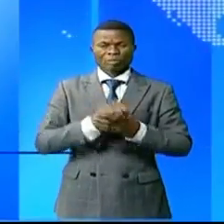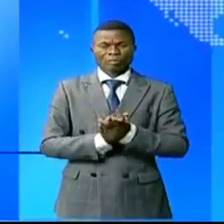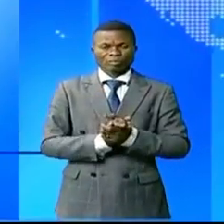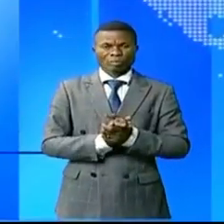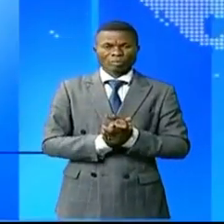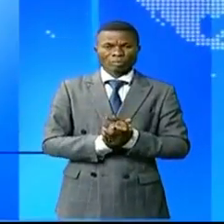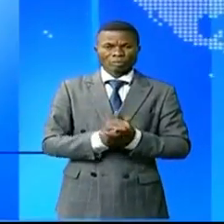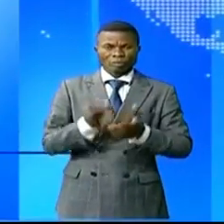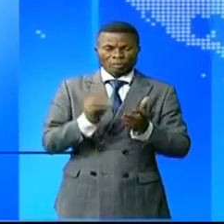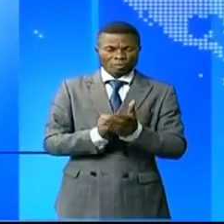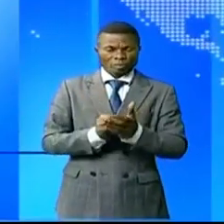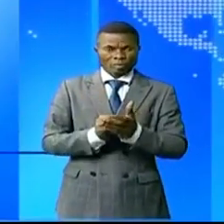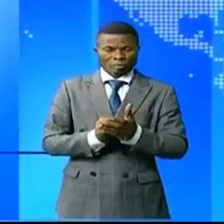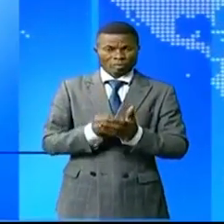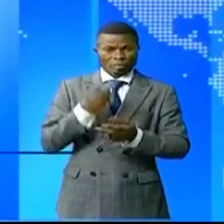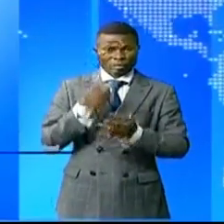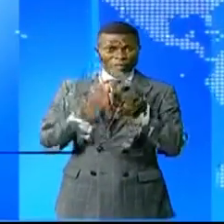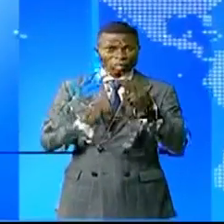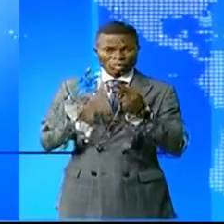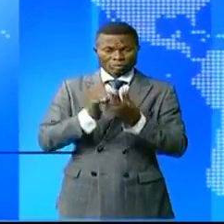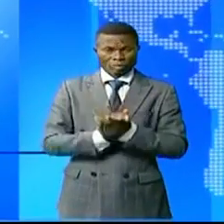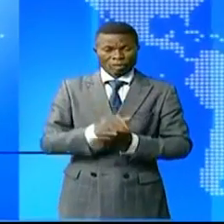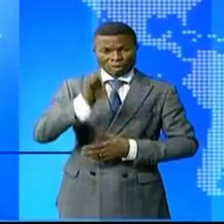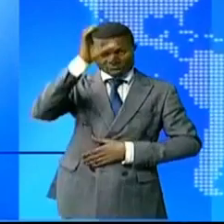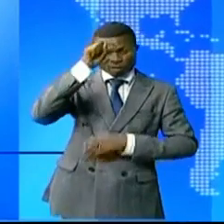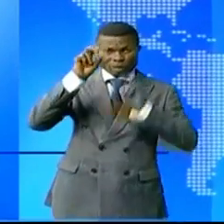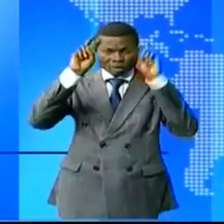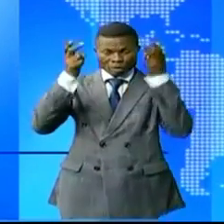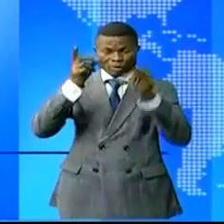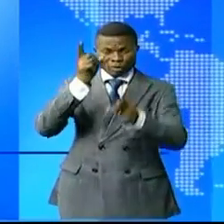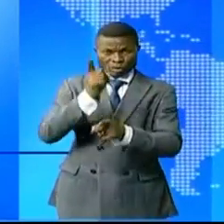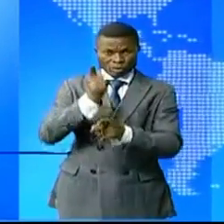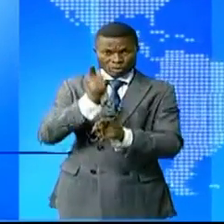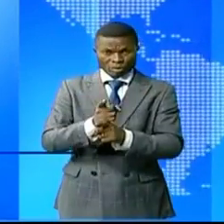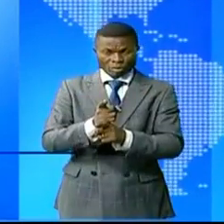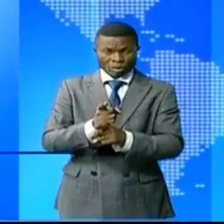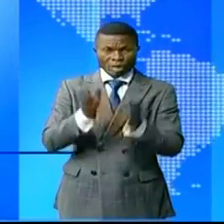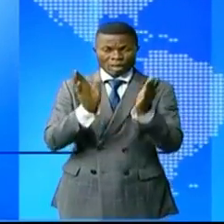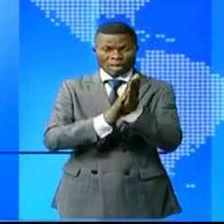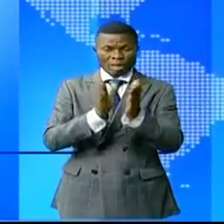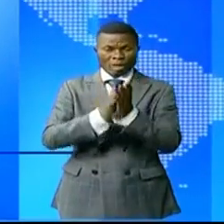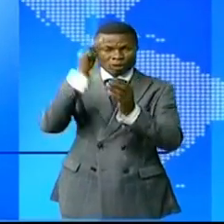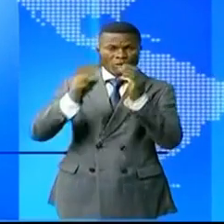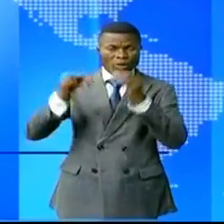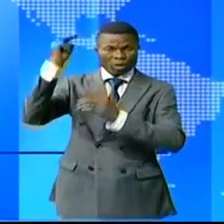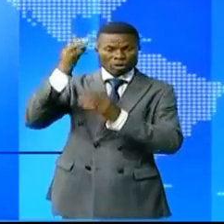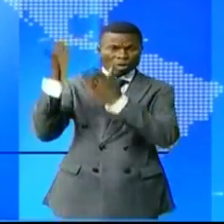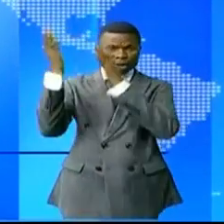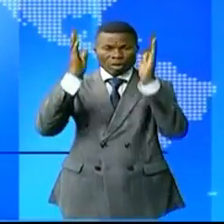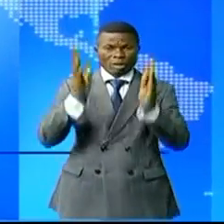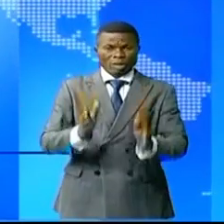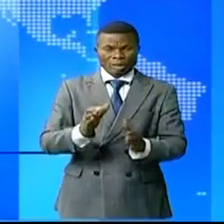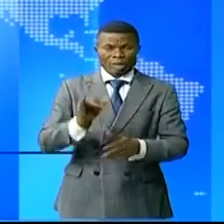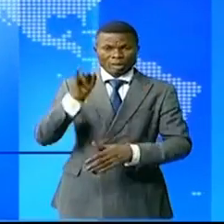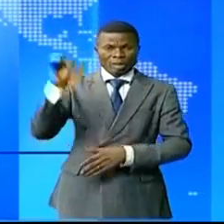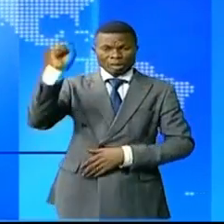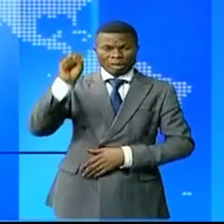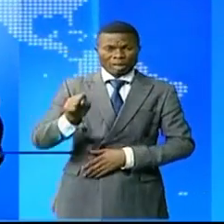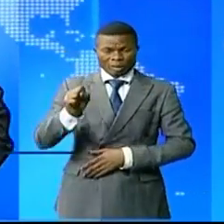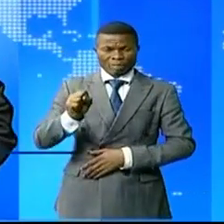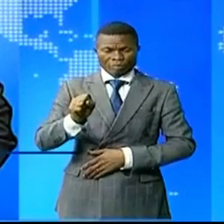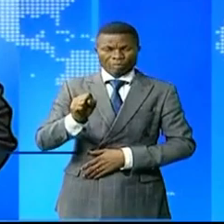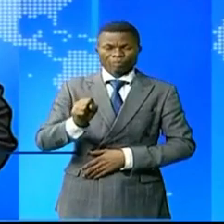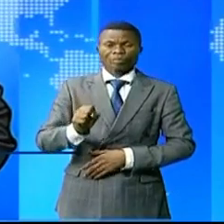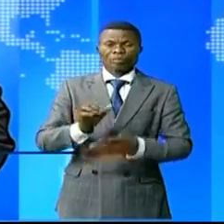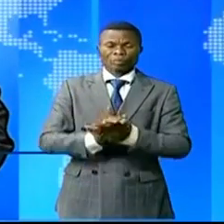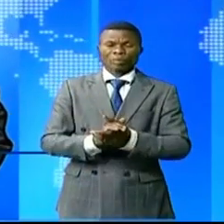Faisons un petit pas à quelques mètres de la Bandundouville, plus précisément où l'Institut supérieur de commerce vient de déverser sur le marché